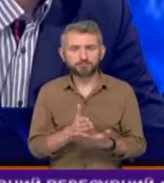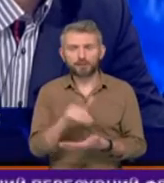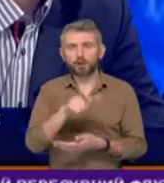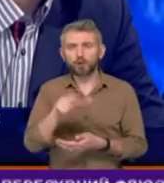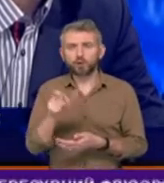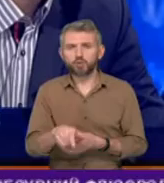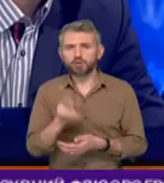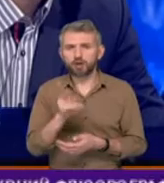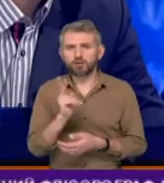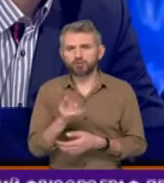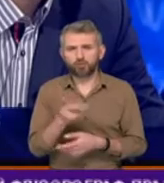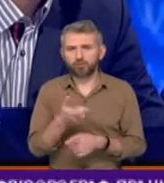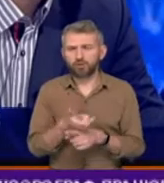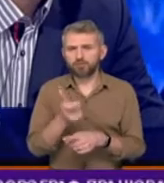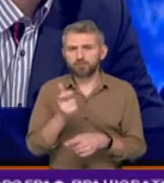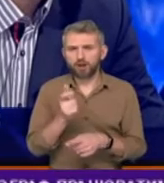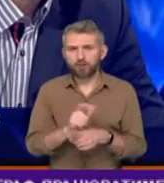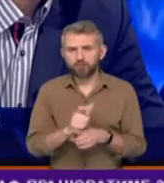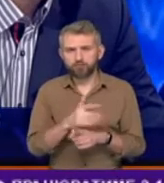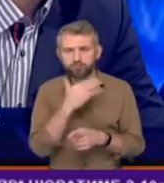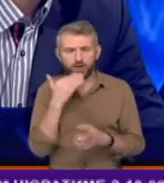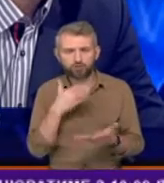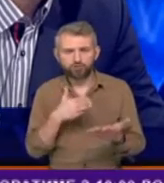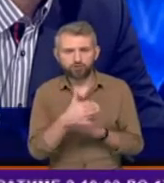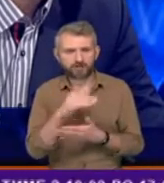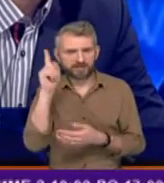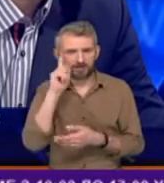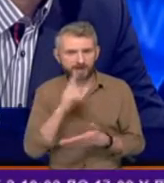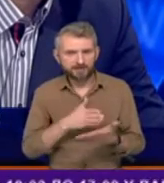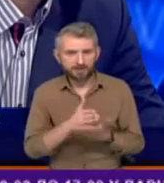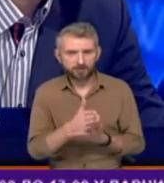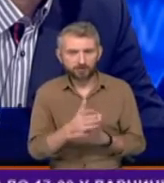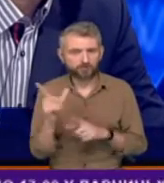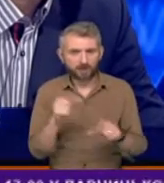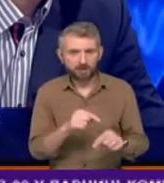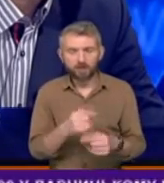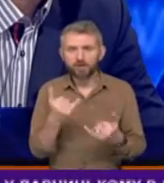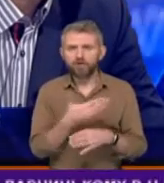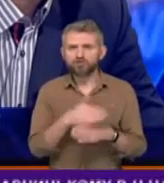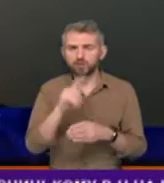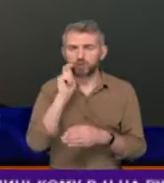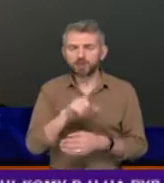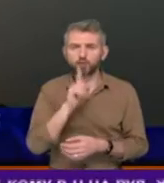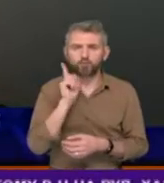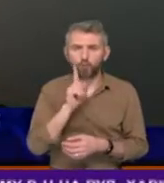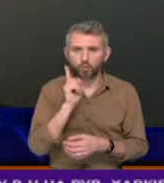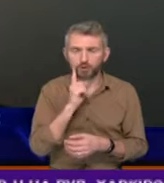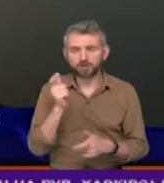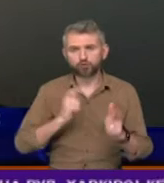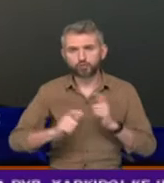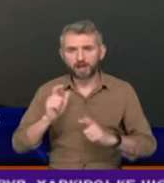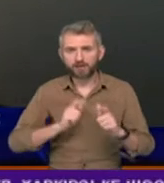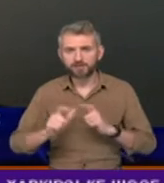люди, які виїхали по єврейській лінії, багато. Uh-huh. Але зараз частка української молоді,